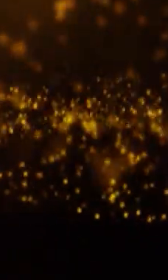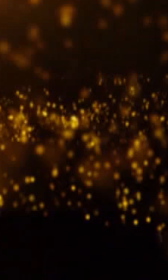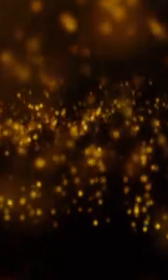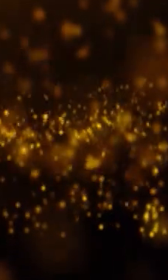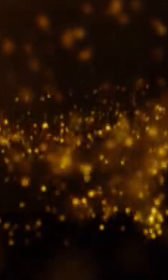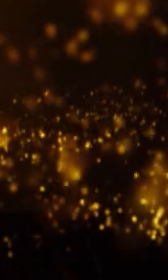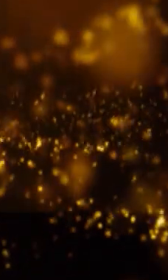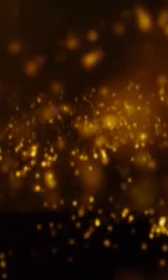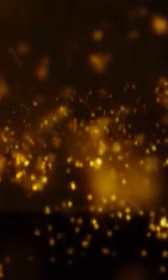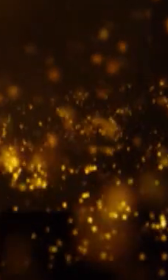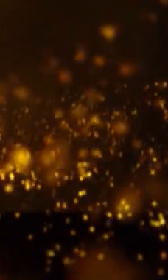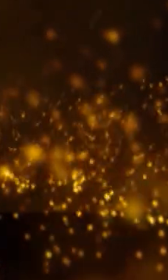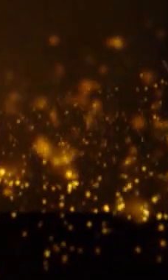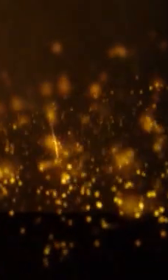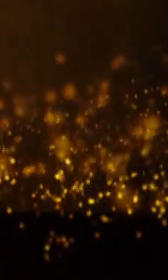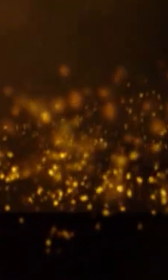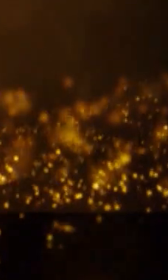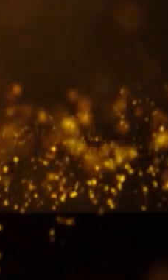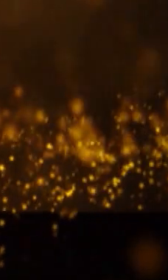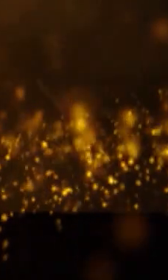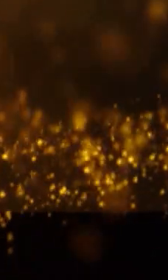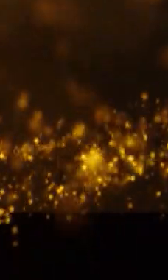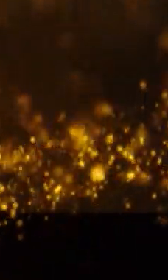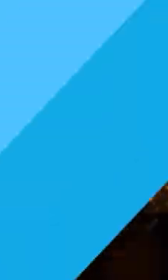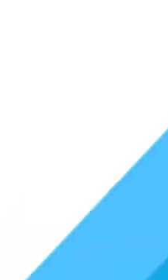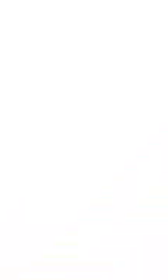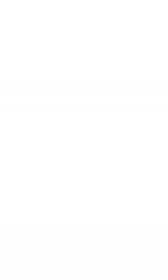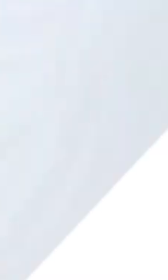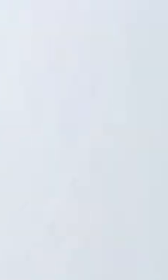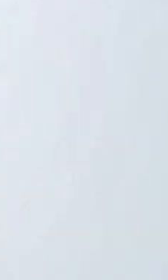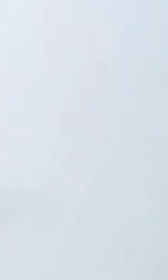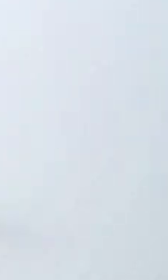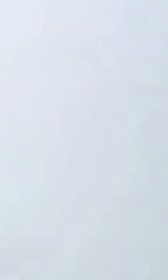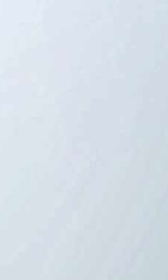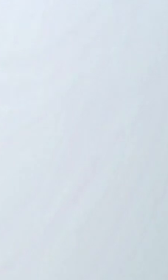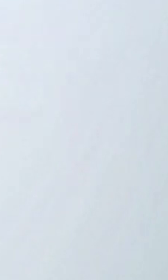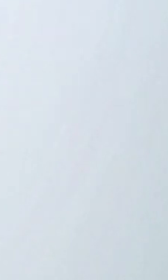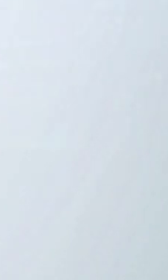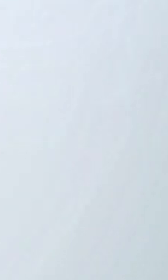คนพิการกระทรวงการพัฒนาสังคมและความมั่นคงของมนุษย์